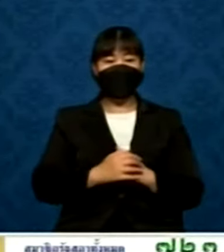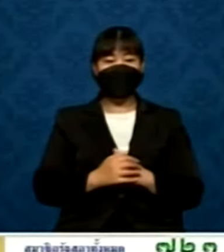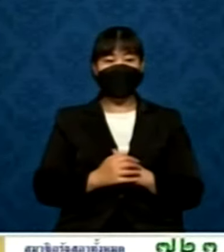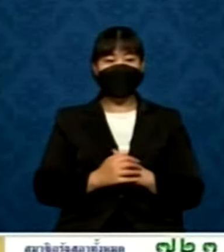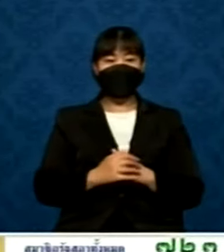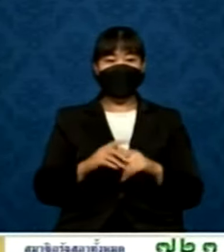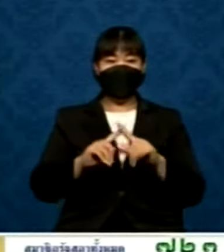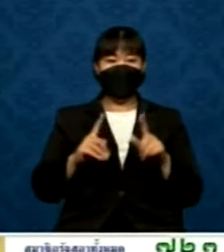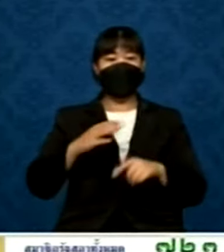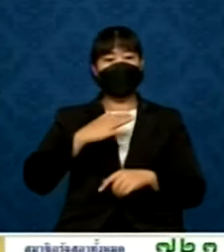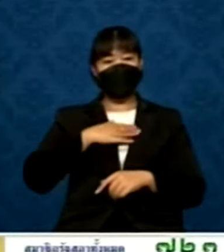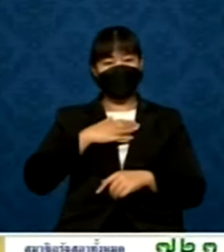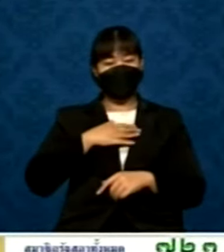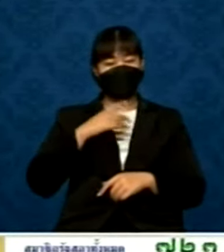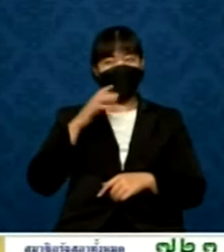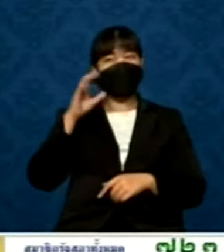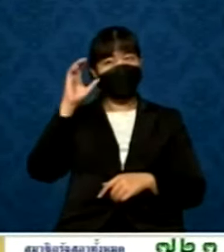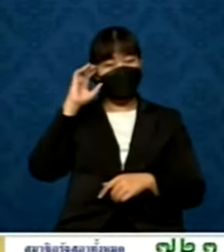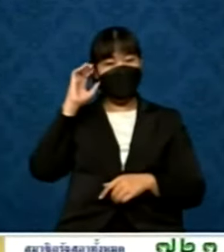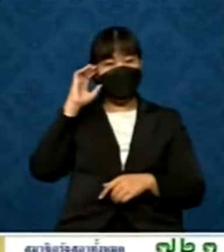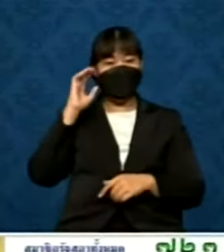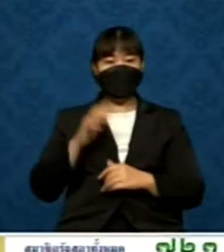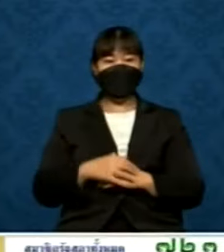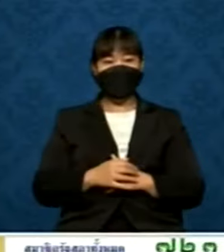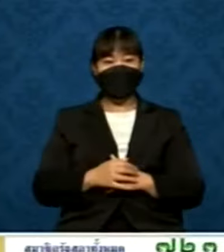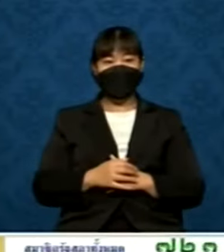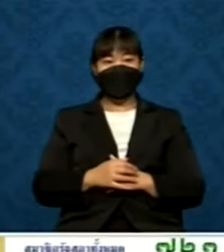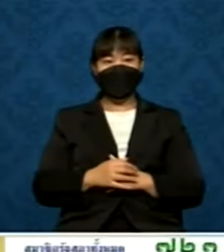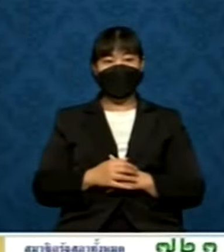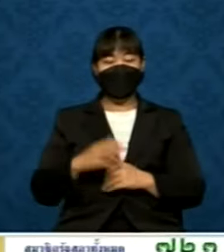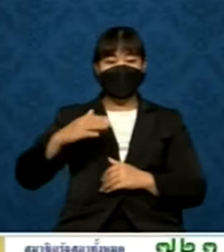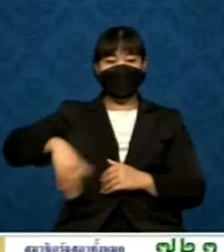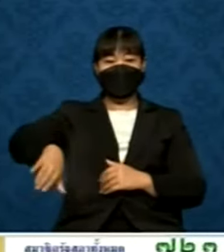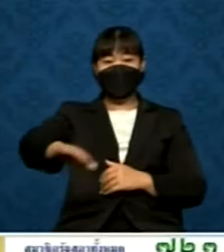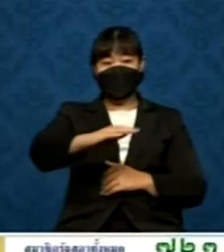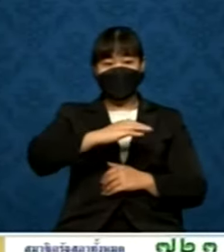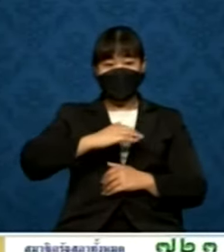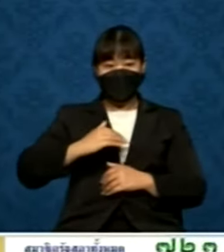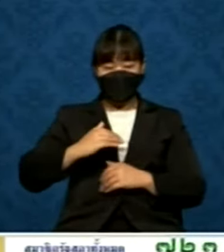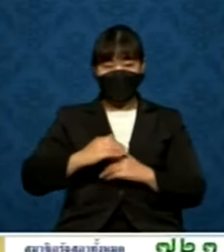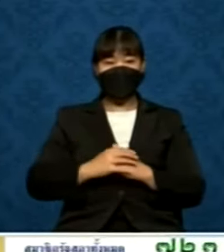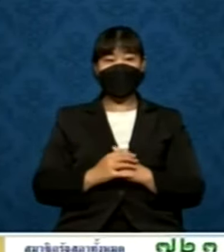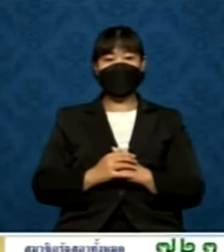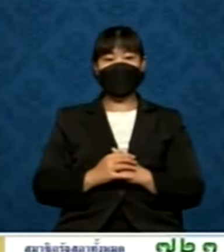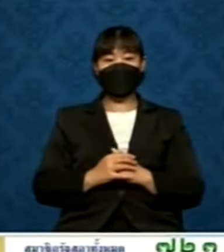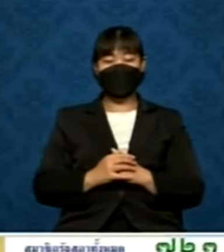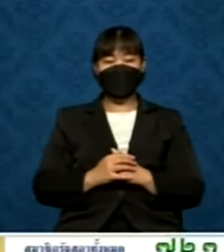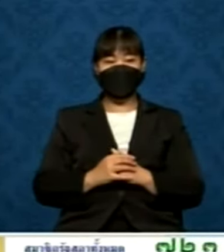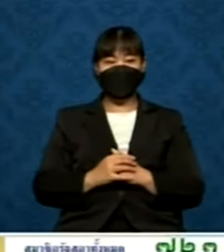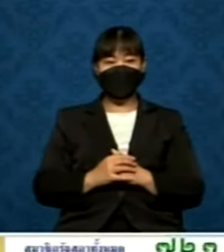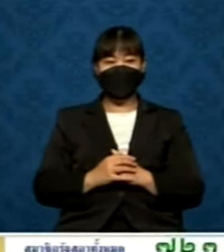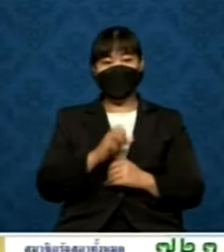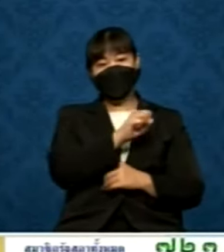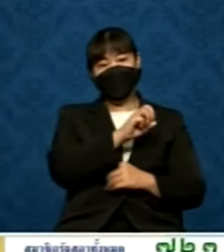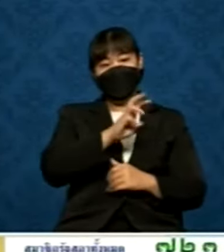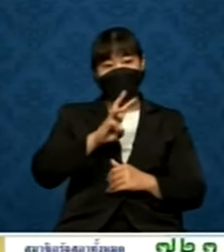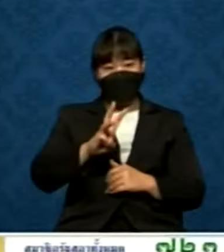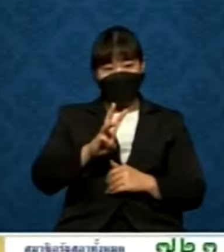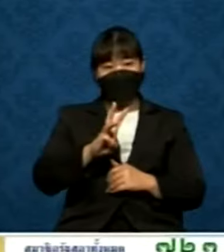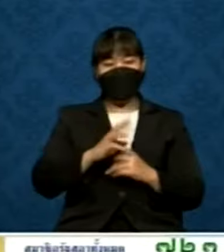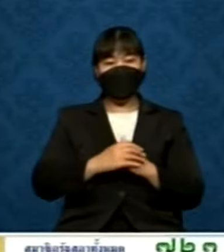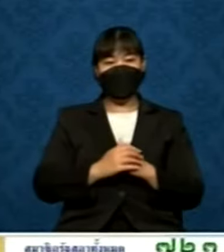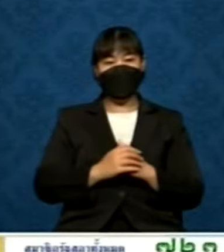มีเพื่อนสมาชิกผู้ทรงเกียรติสมาชิกวุฒิสภาผู้ทรงเกียรติหลายท่านที่เล็